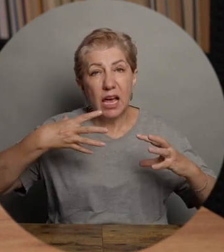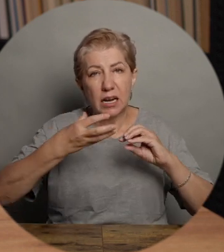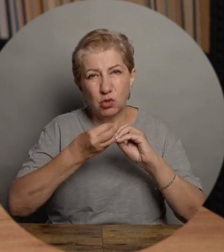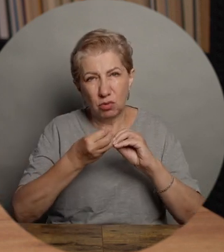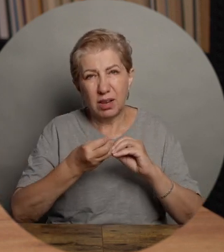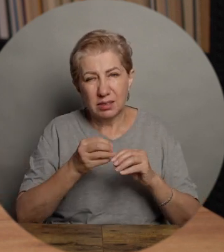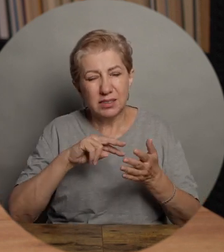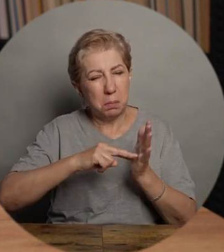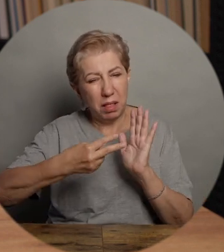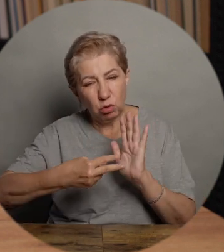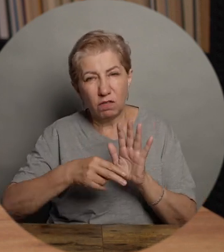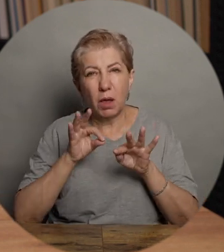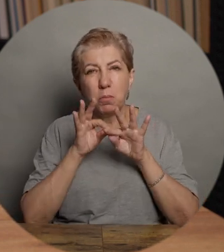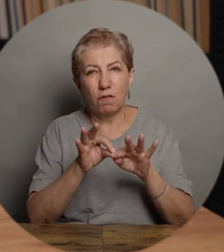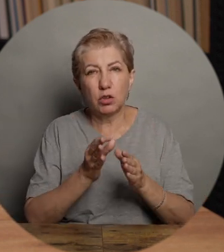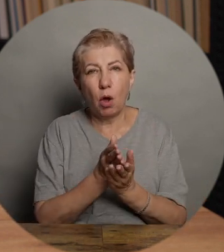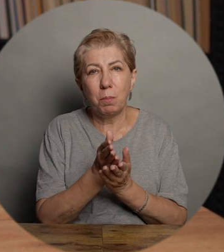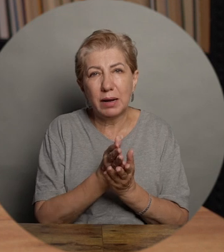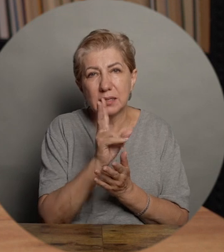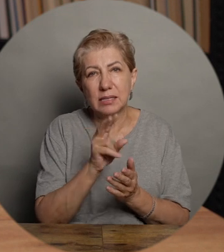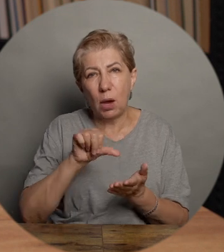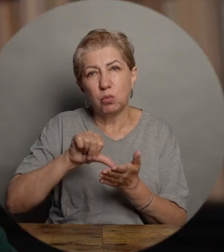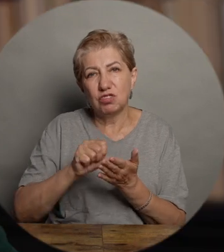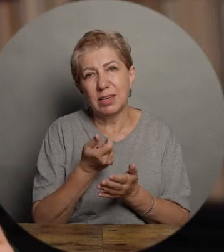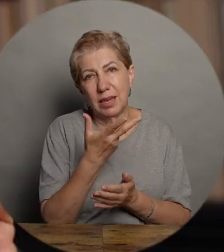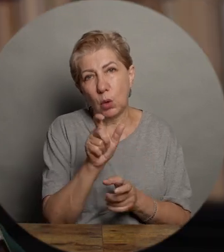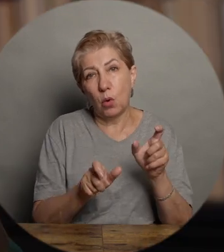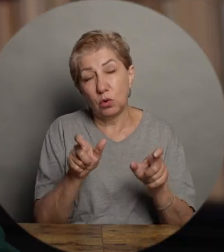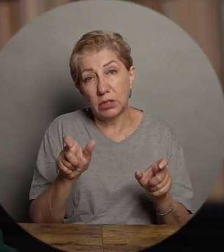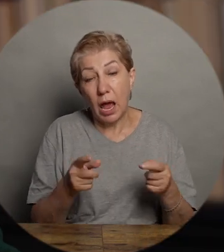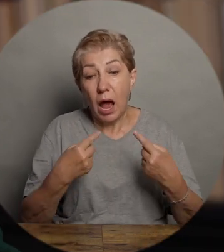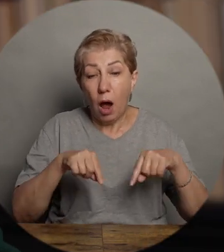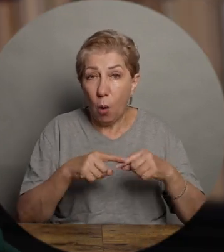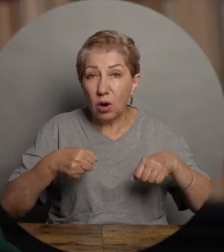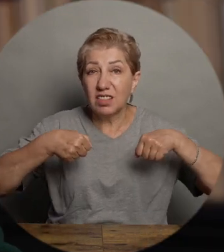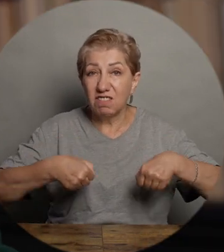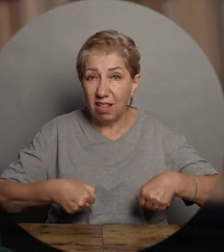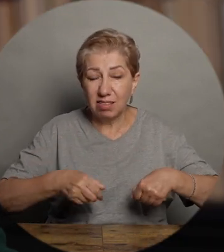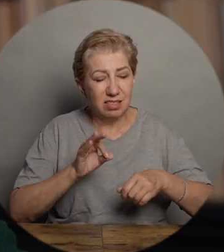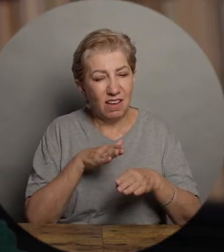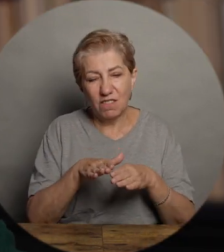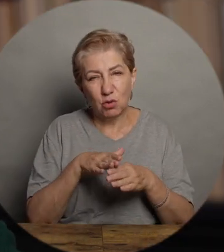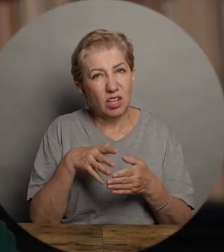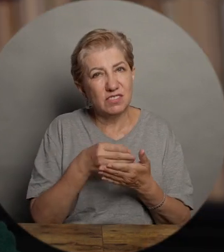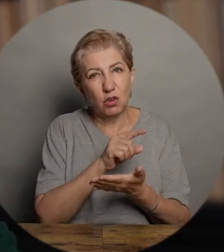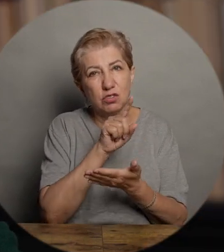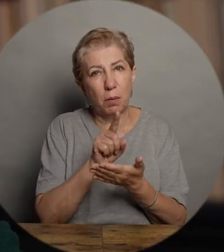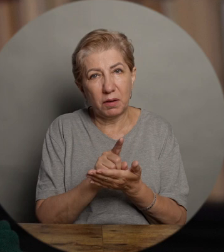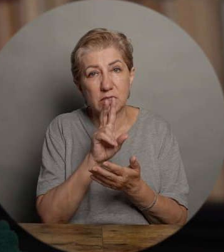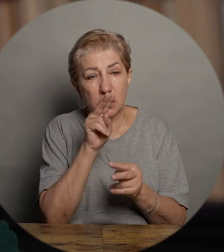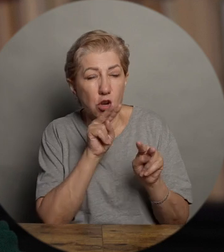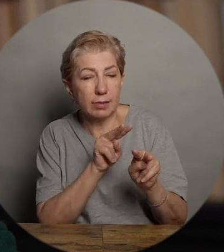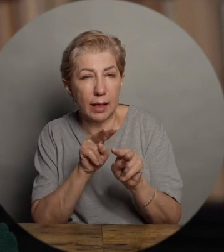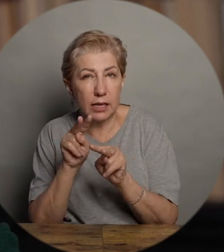ретельно спланованої та проведеної операції за кількох людей а органи влади не виконали свого зобов'язання щодо